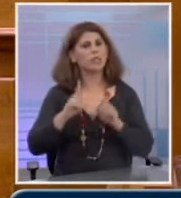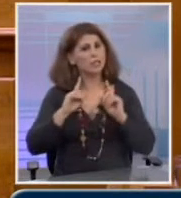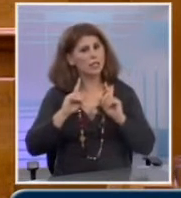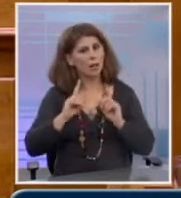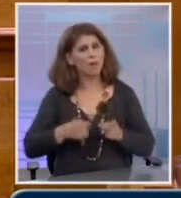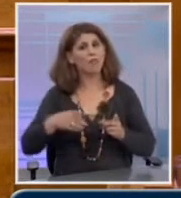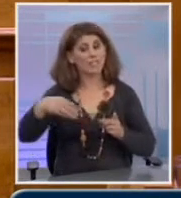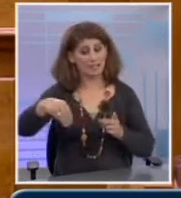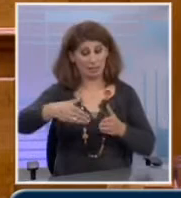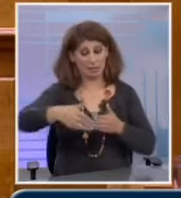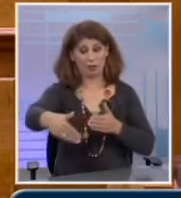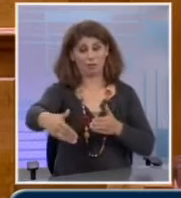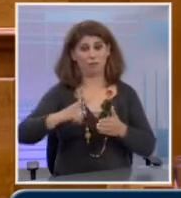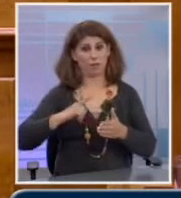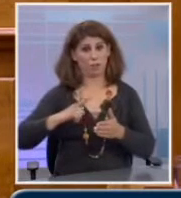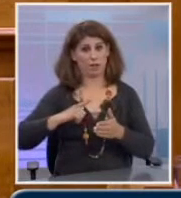της Τρίτης,